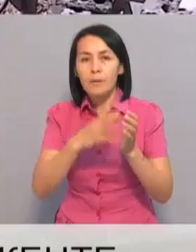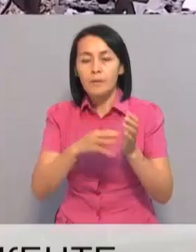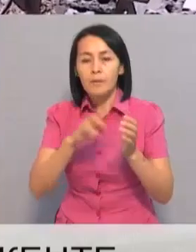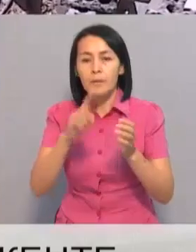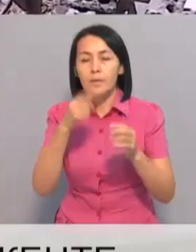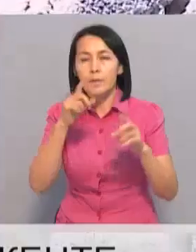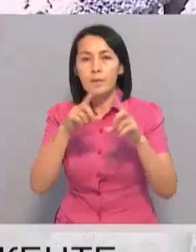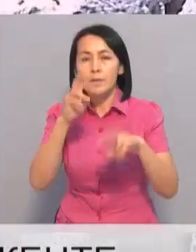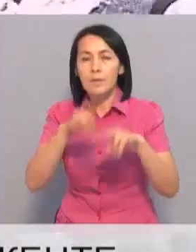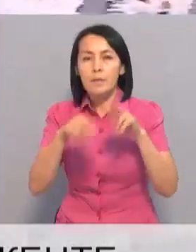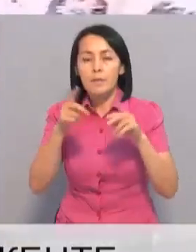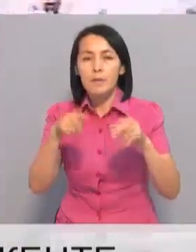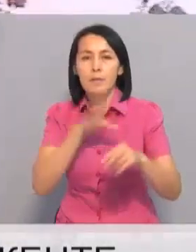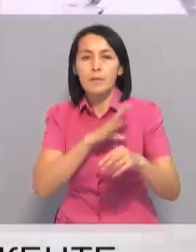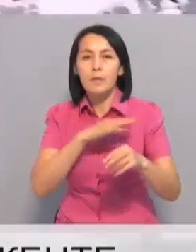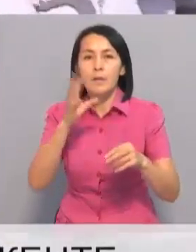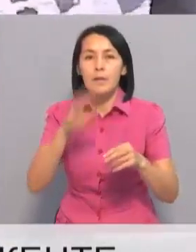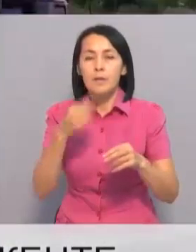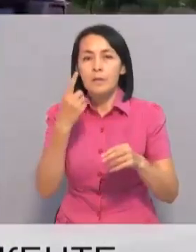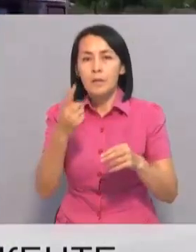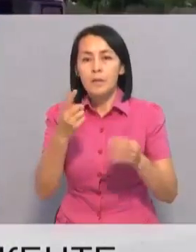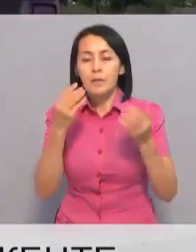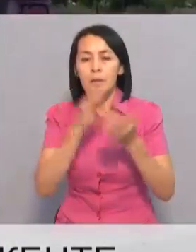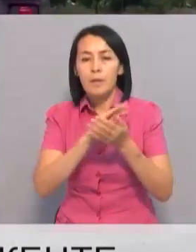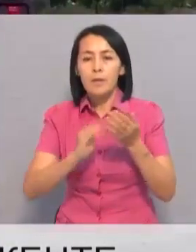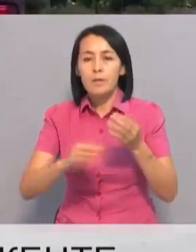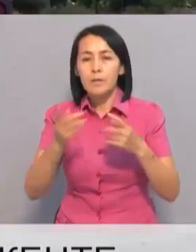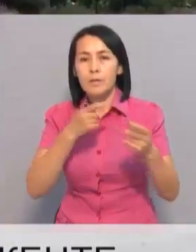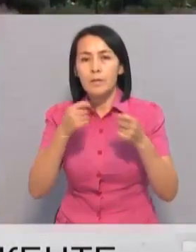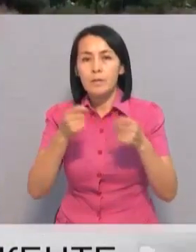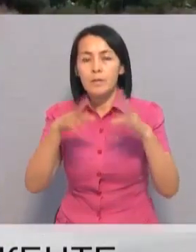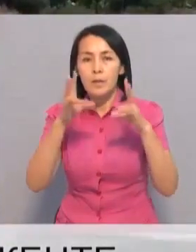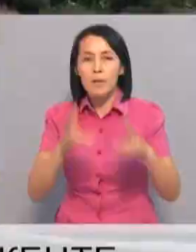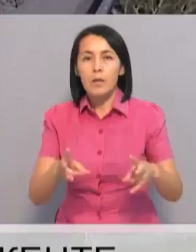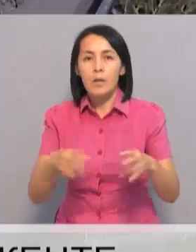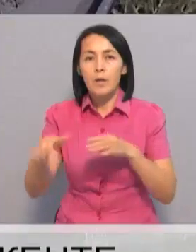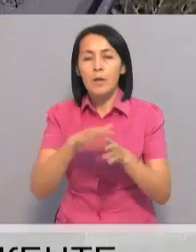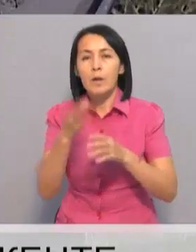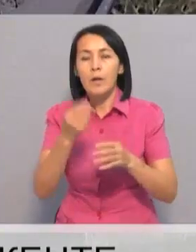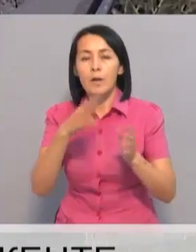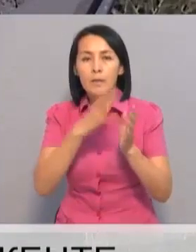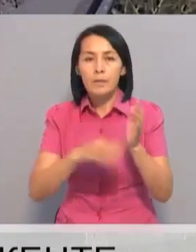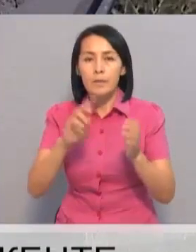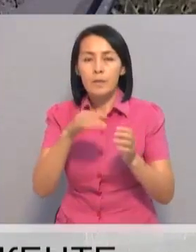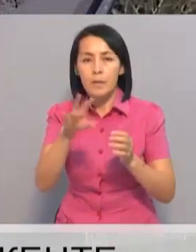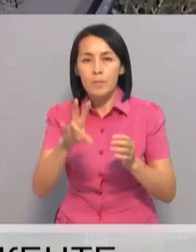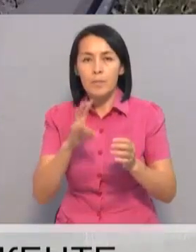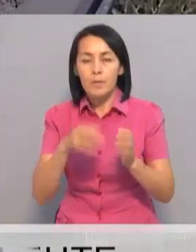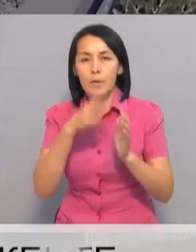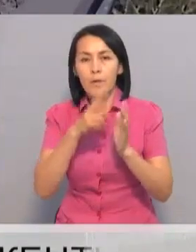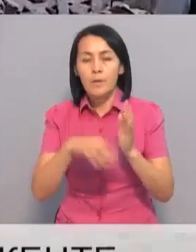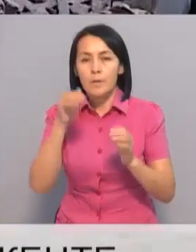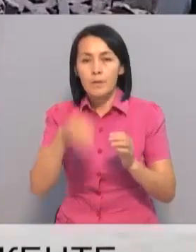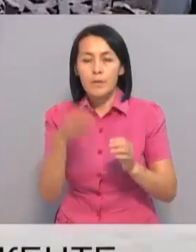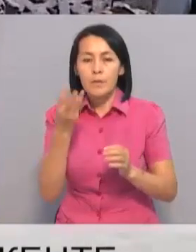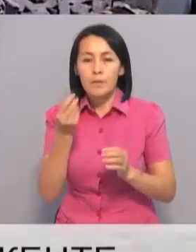строительства специалисты управления составили 501 протокол административного нарушения на общую сумму 91 миллион 800